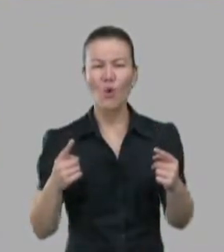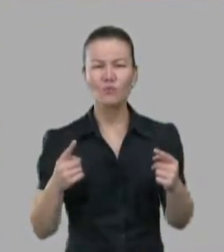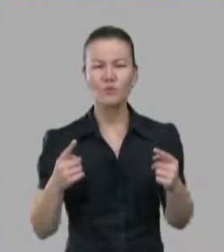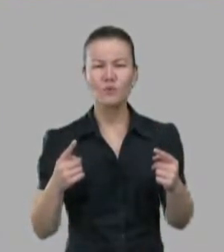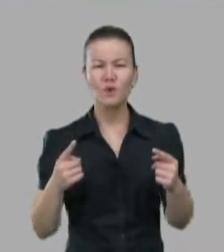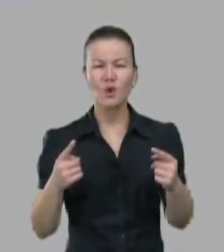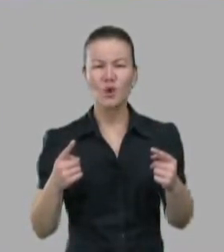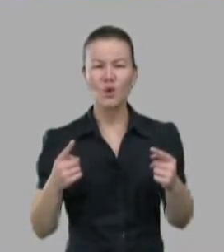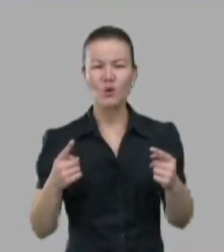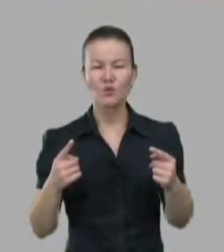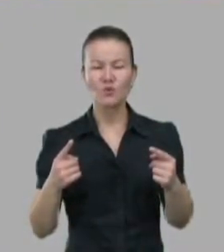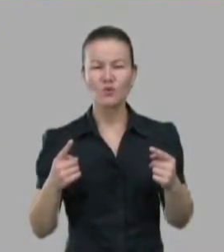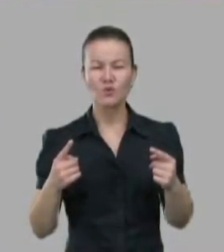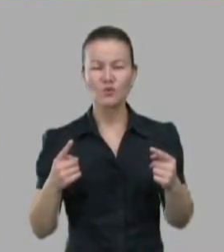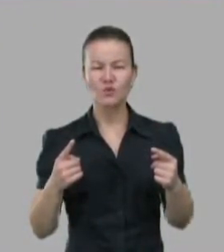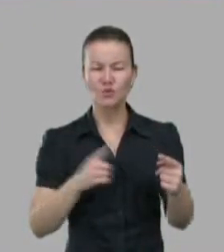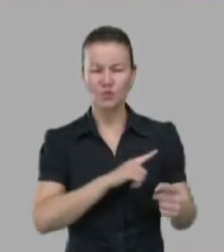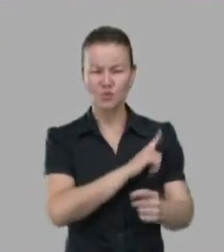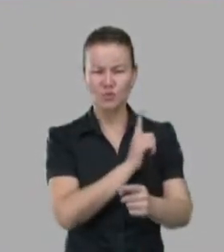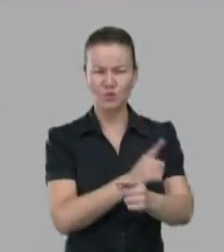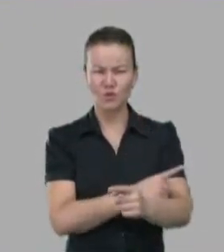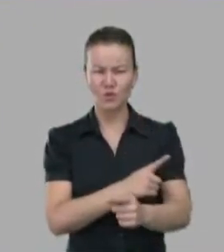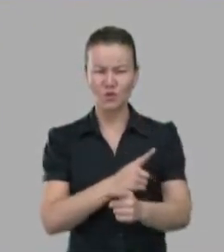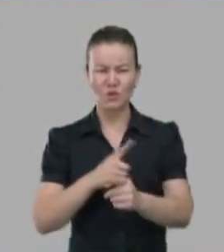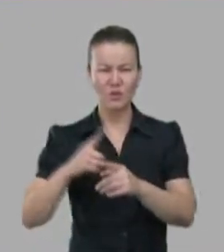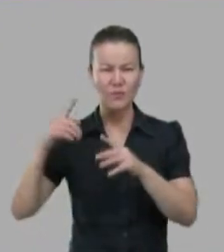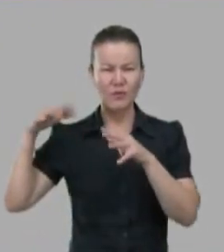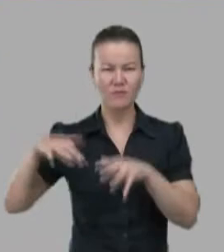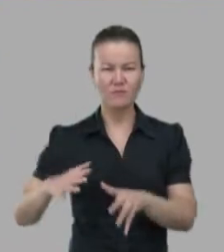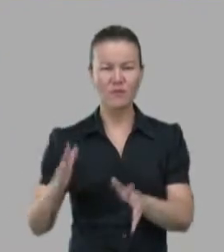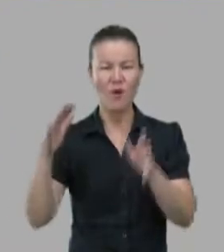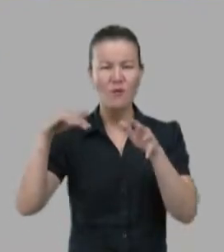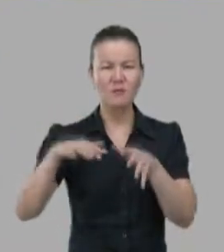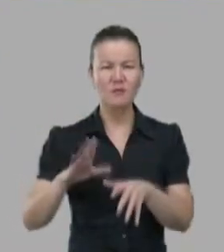Огромный, с бурными волнами,